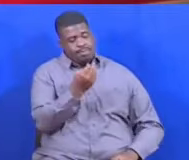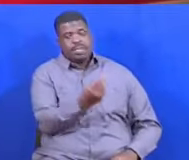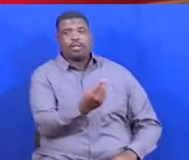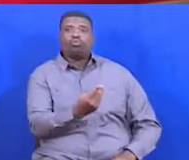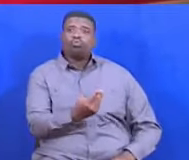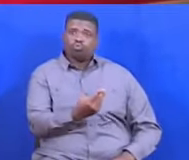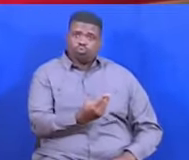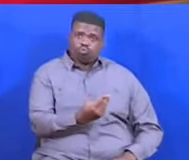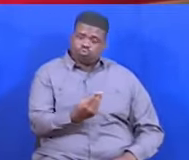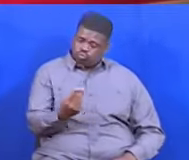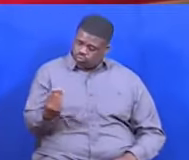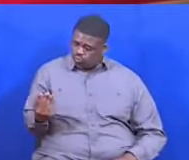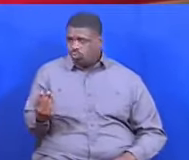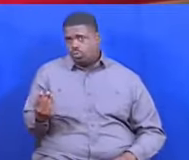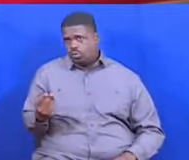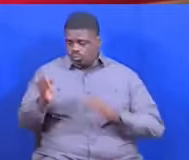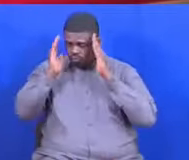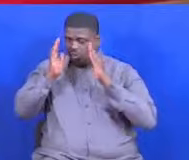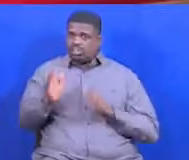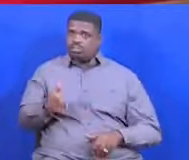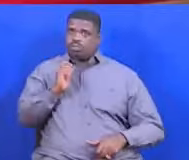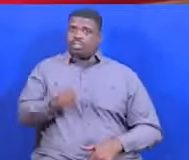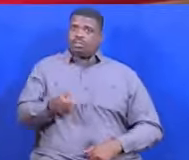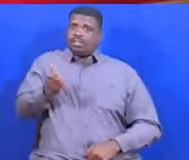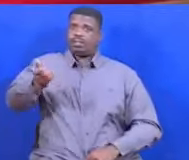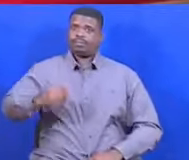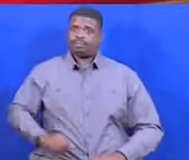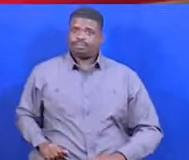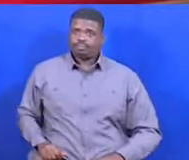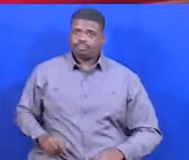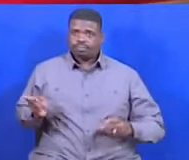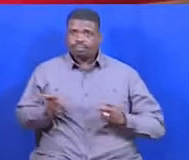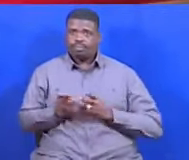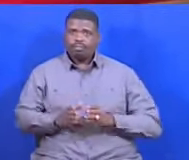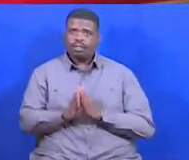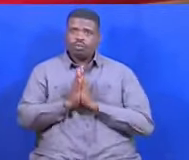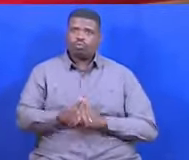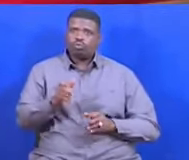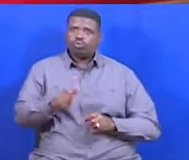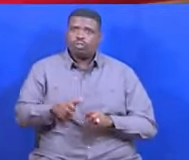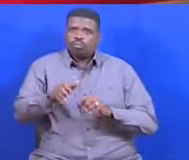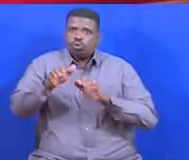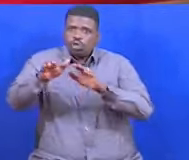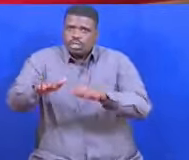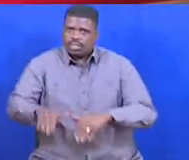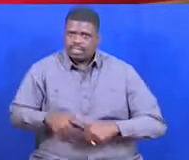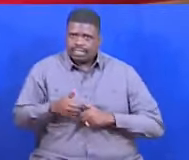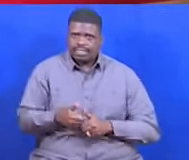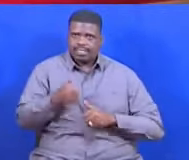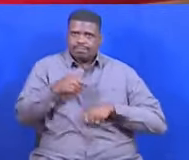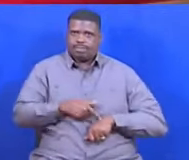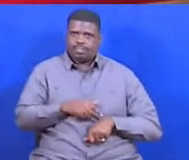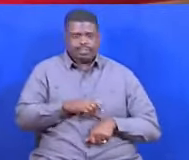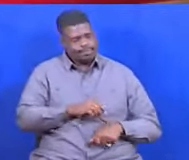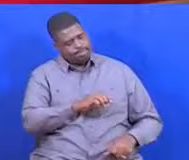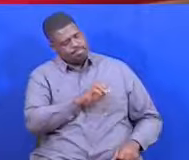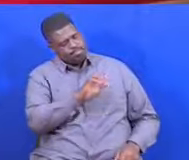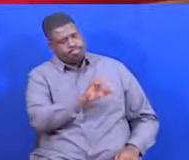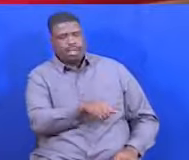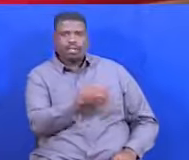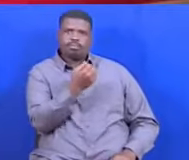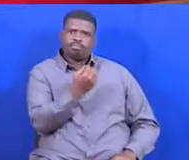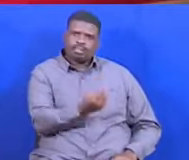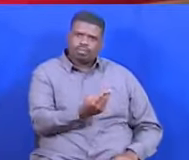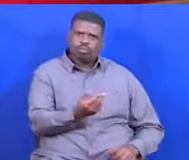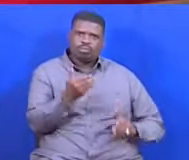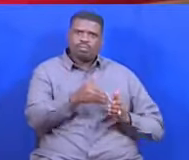mitatu. Na Mheshimiwa Spika, nawashukuru wabunge kwa sababu katika kipindi cha miaka mitatu nimefika